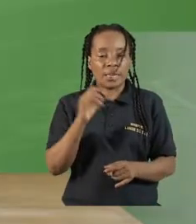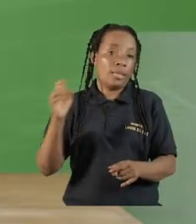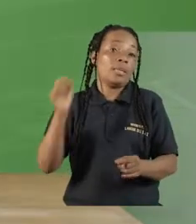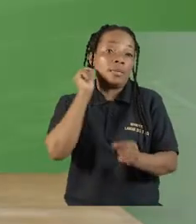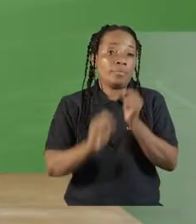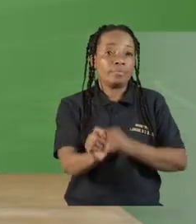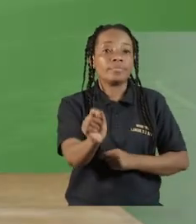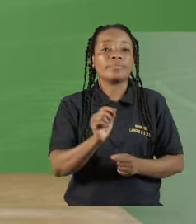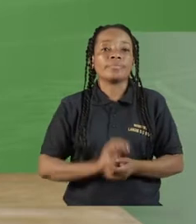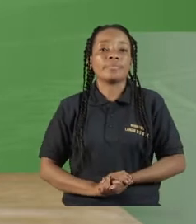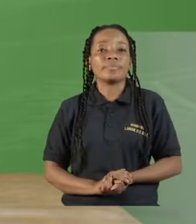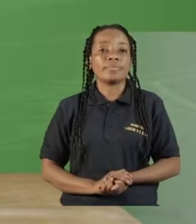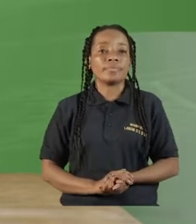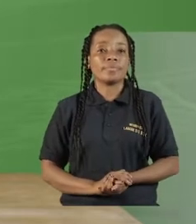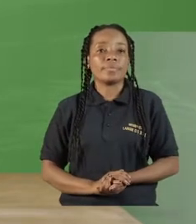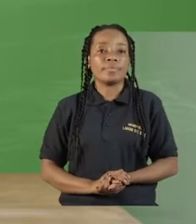Commençons notre expérience.